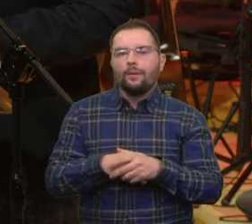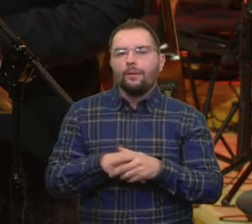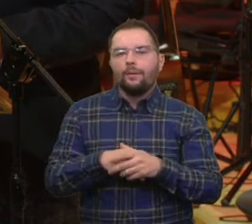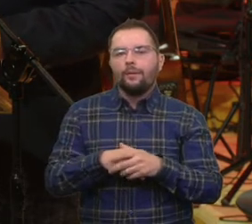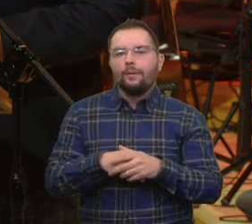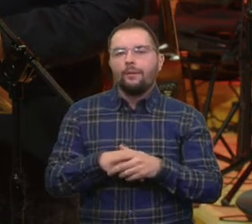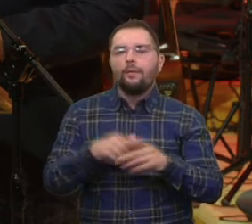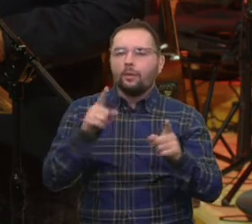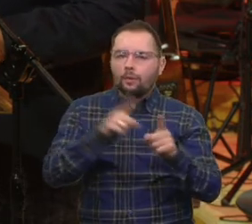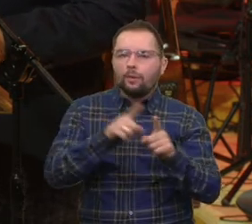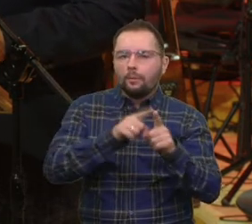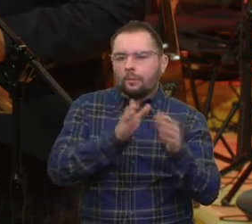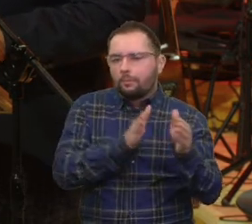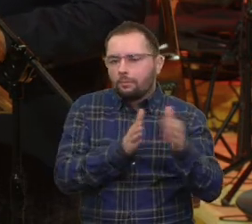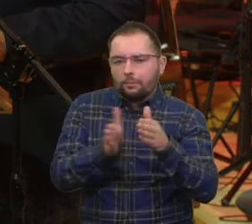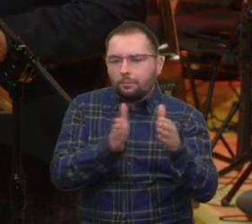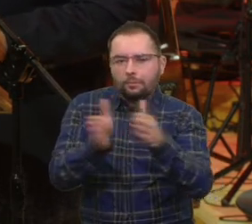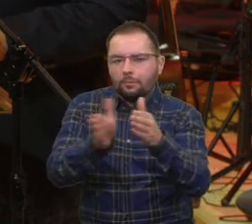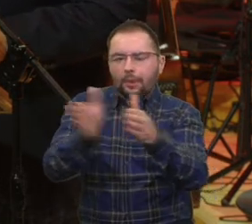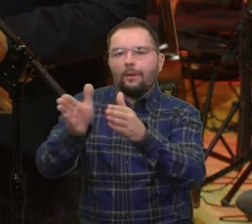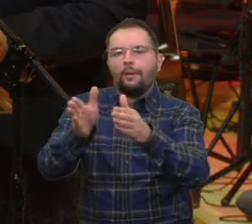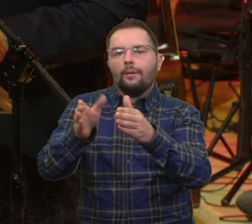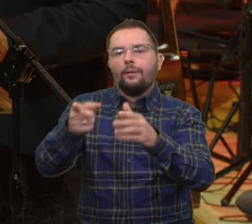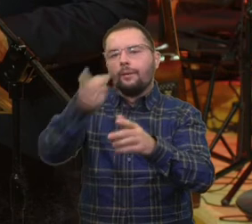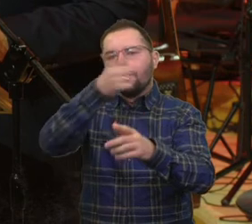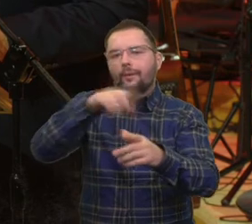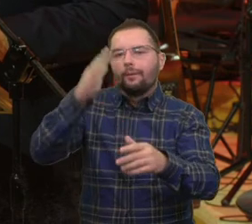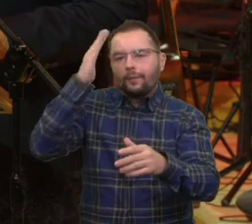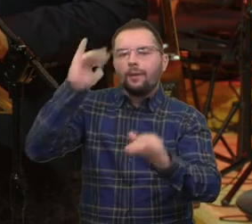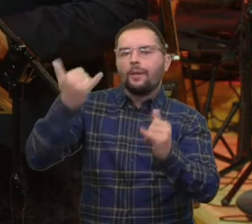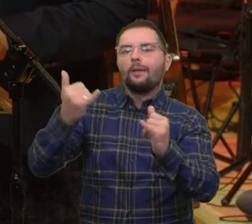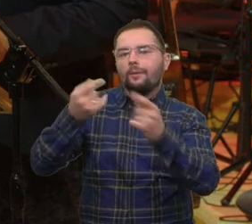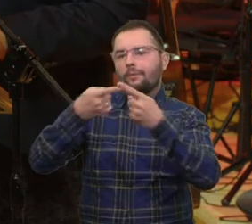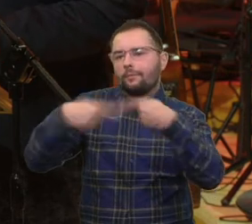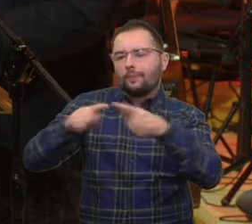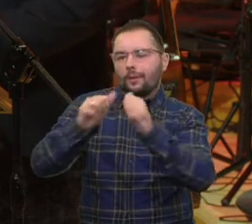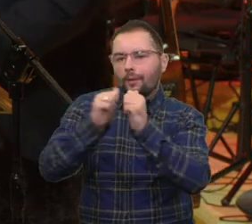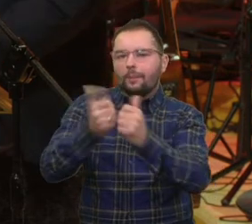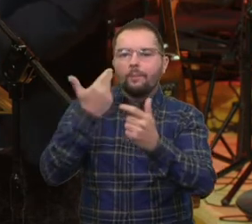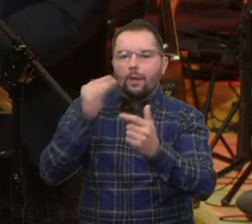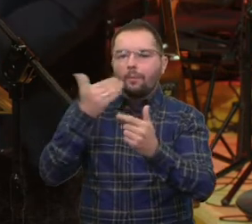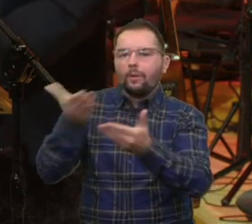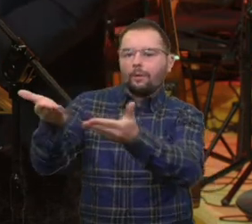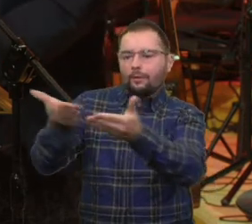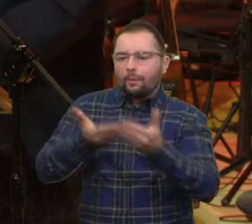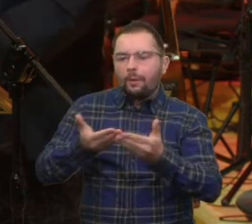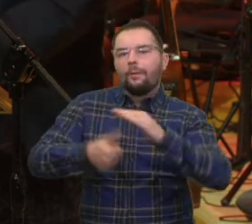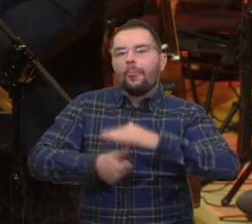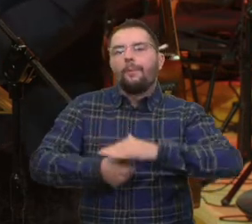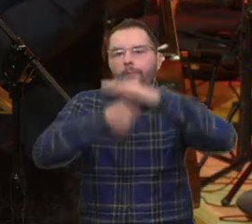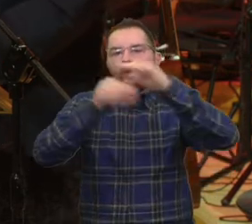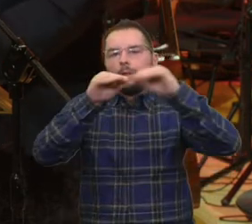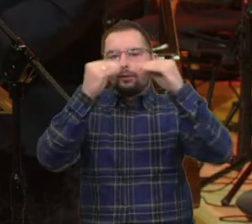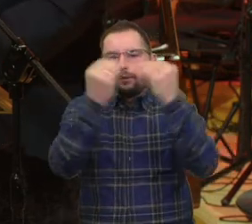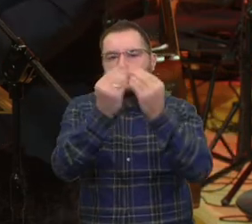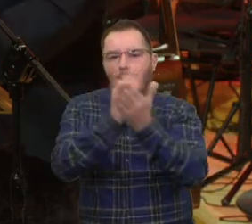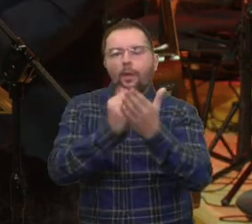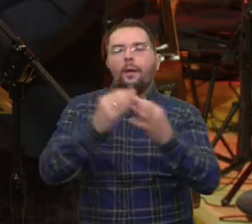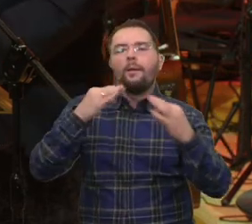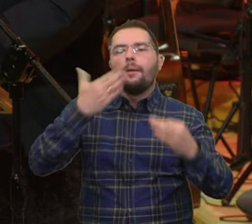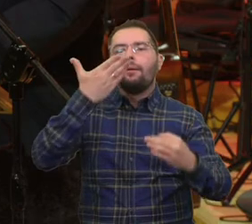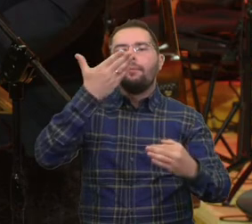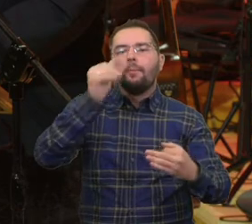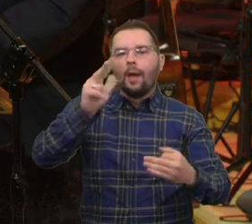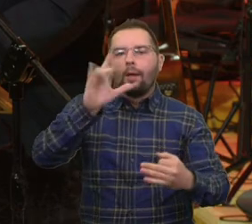tym samym torem, to znaczy państwo wiecie, jakie funkcje pełnicie. Bardzo gorąco zapraszamy przewodniczącego Sejmiku, pana Marka Gzika